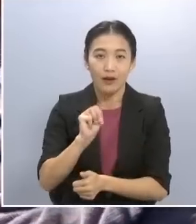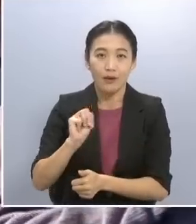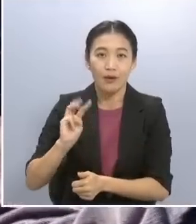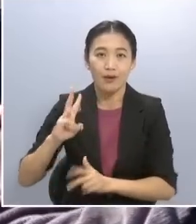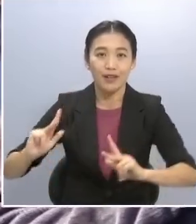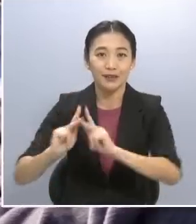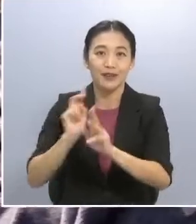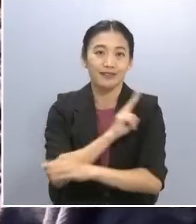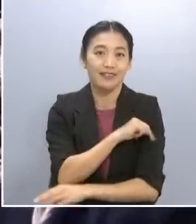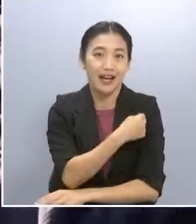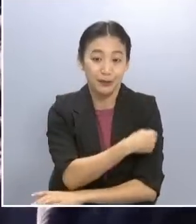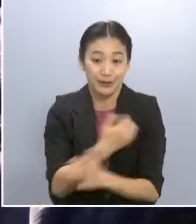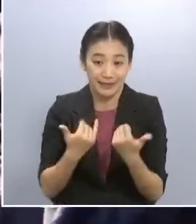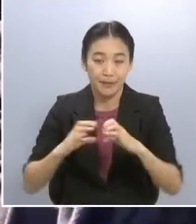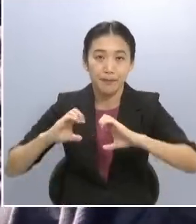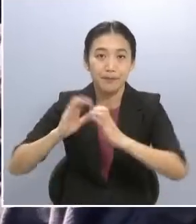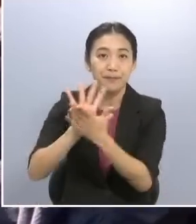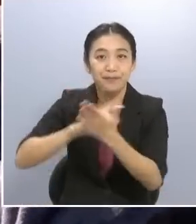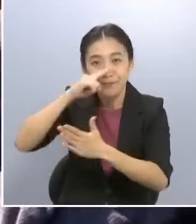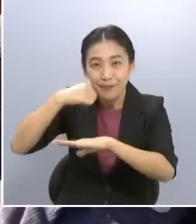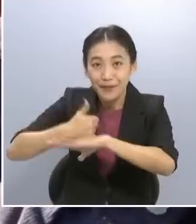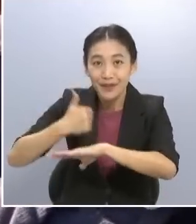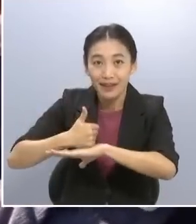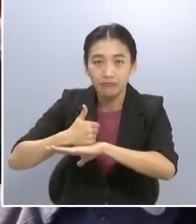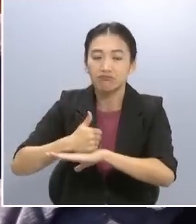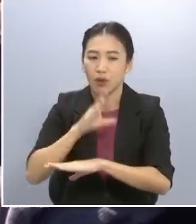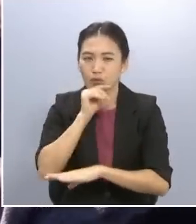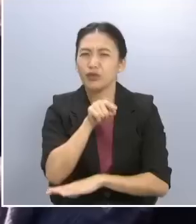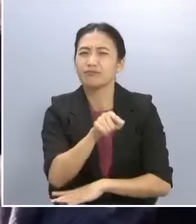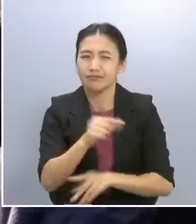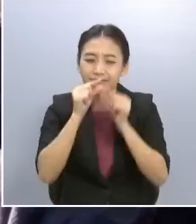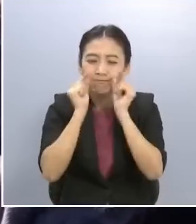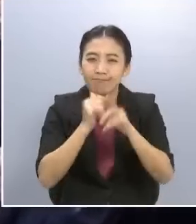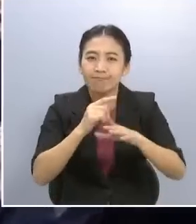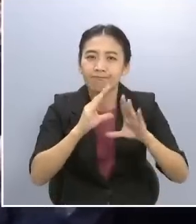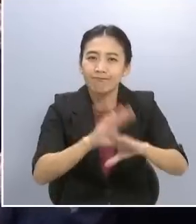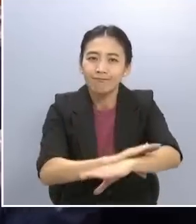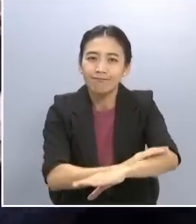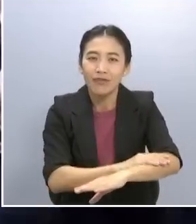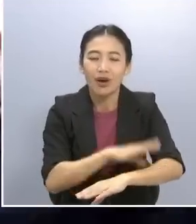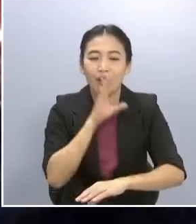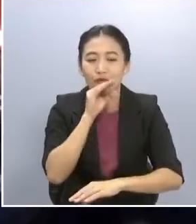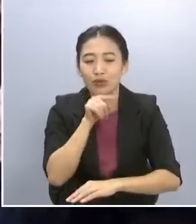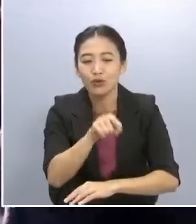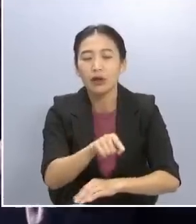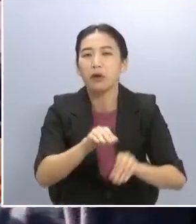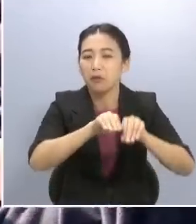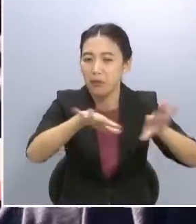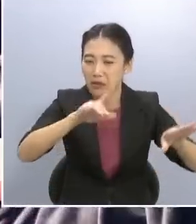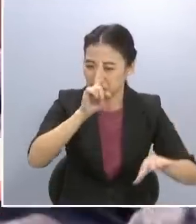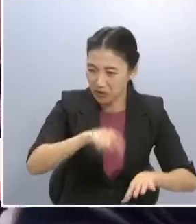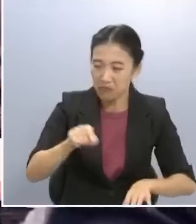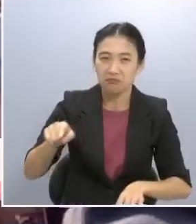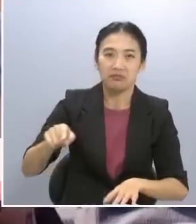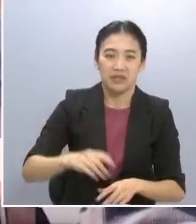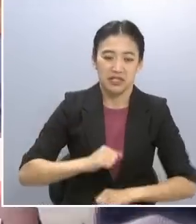จไทยกล่าวถึงกรณีที่คุณชูวิทย์กมลวิศิษฐ์นะฮะอดีตนักการเมืองเนี่ยได้มีการประกาศจะต้องเผารังหนูพร้อมกับนำเยาวชนนะฮะไปตัดต้น